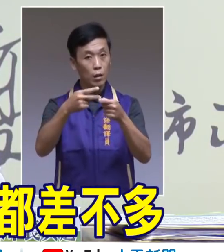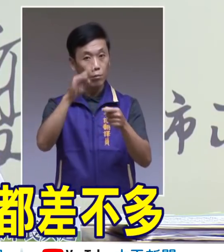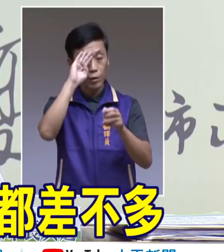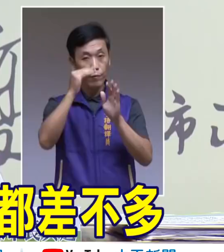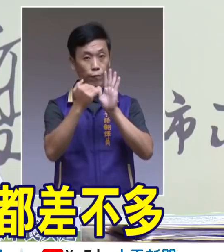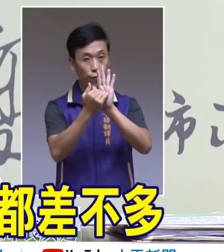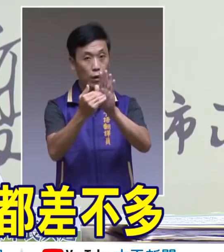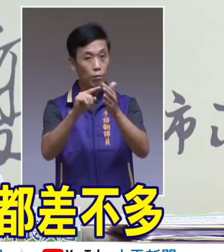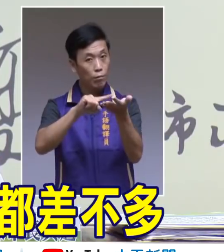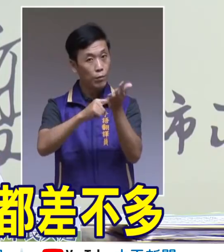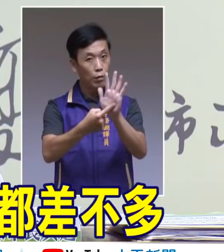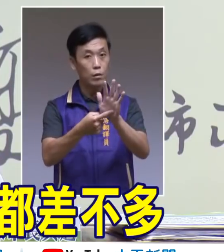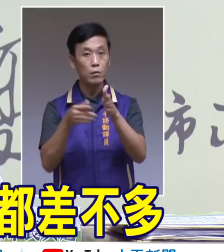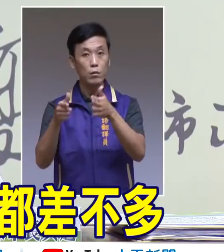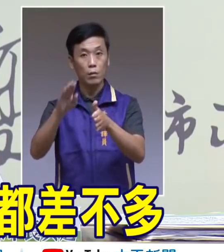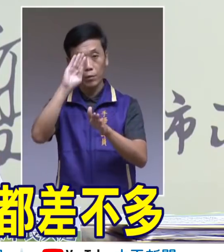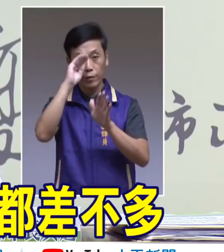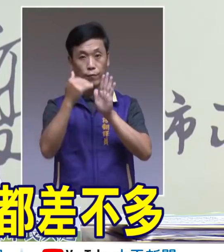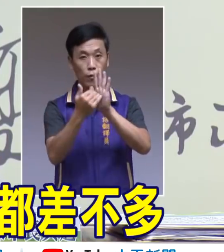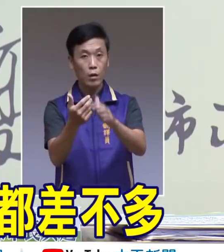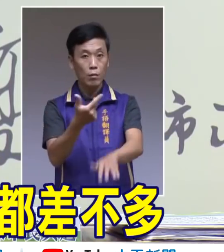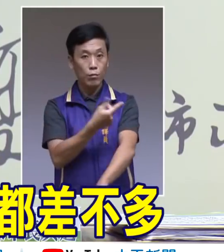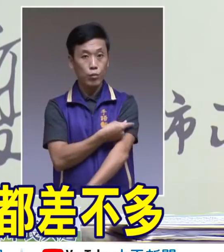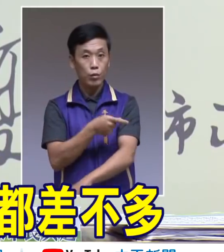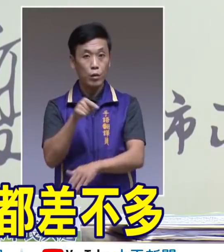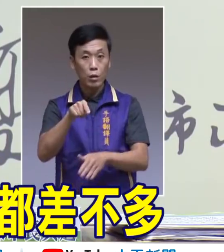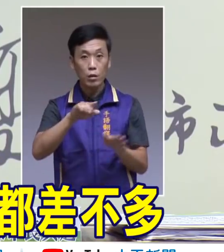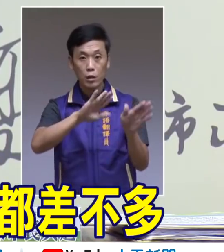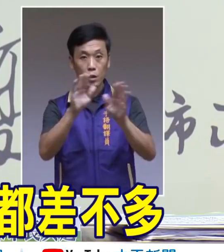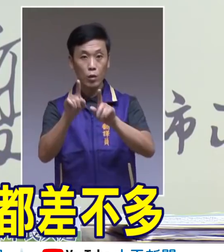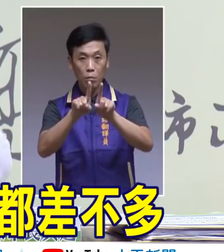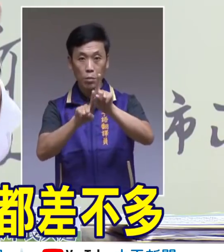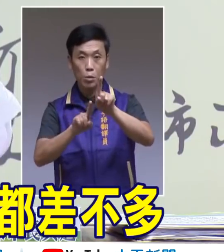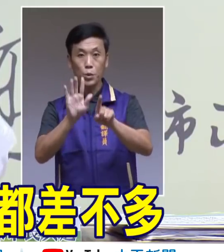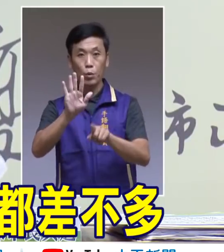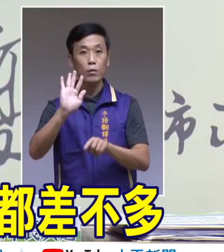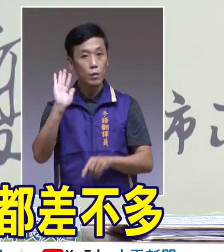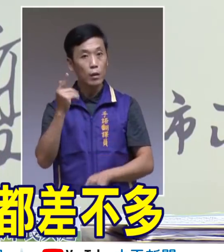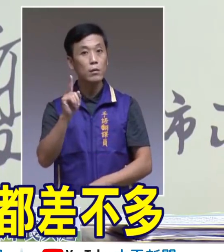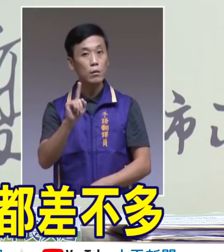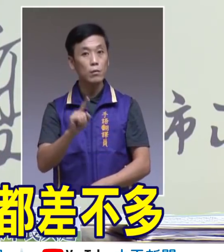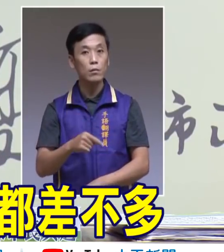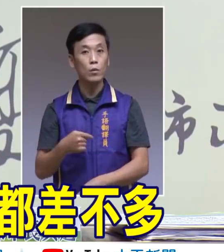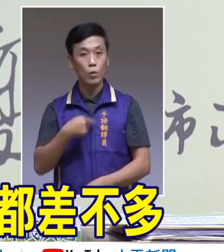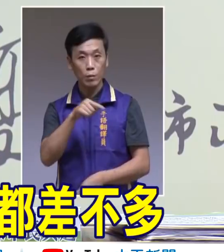我们虽然在疫苗的部分有稍微有点落后，但是我们就全面的